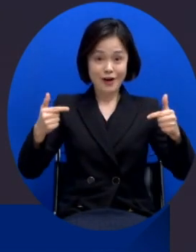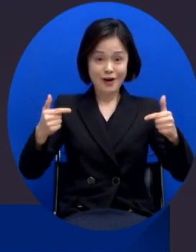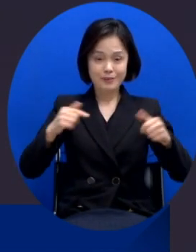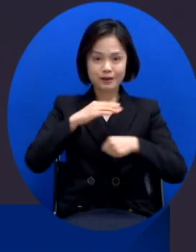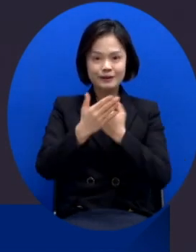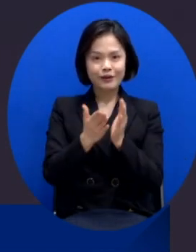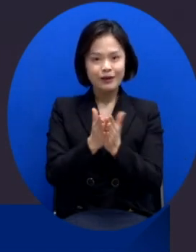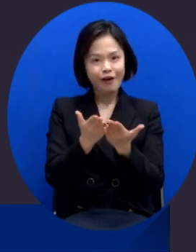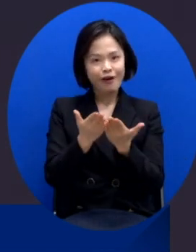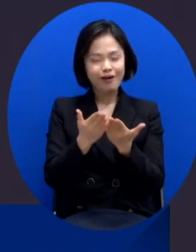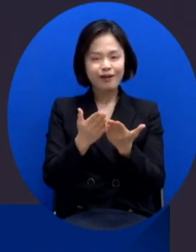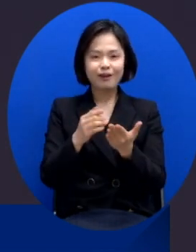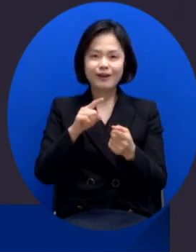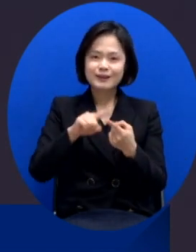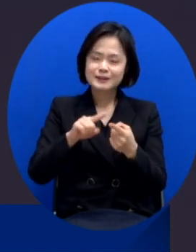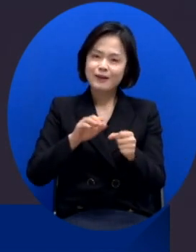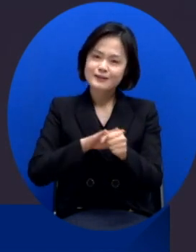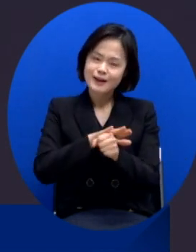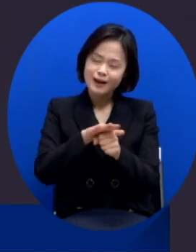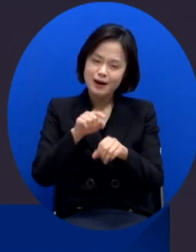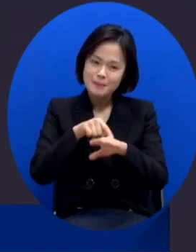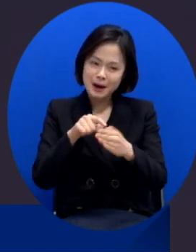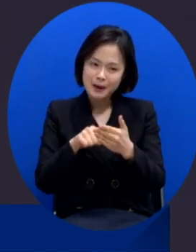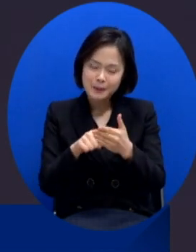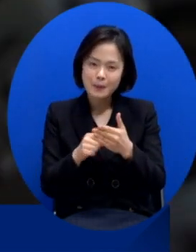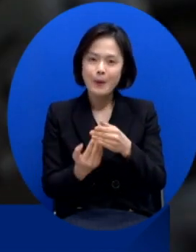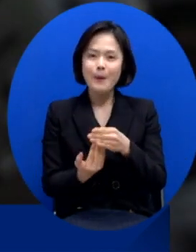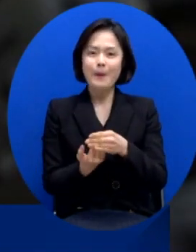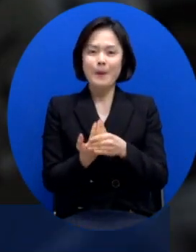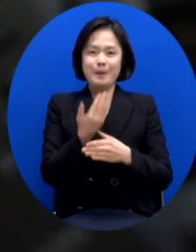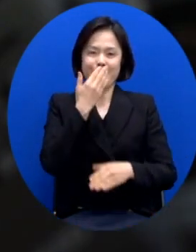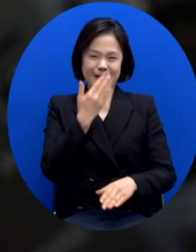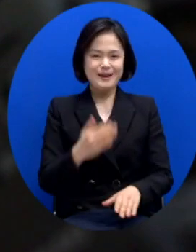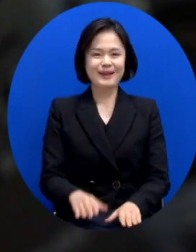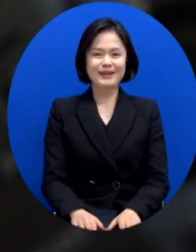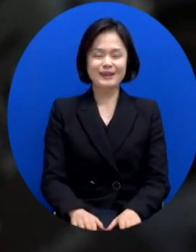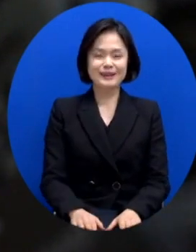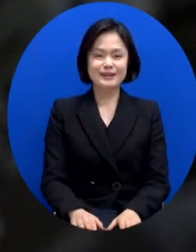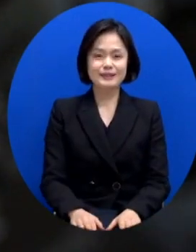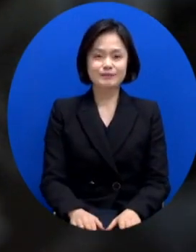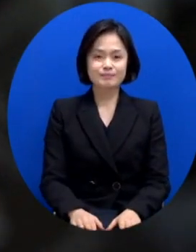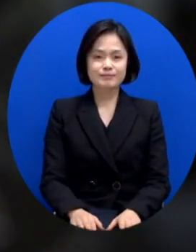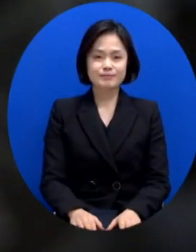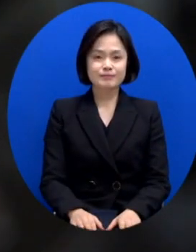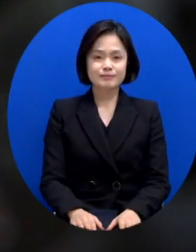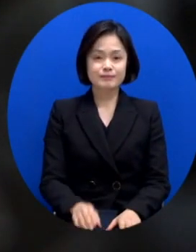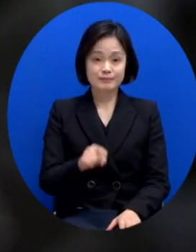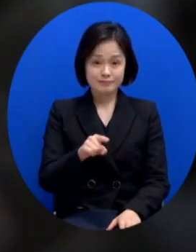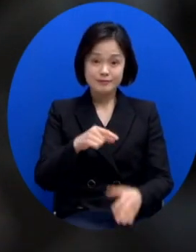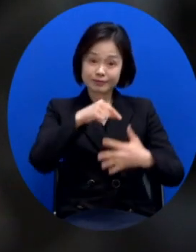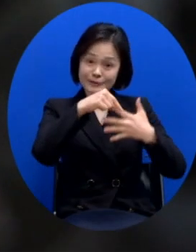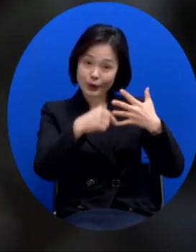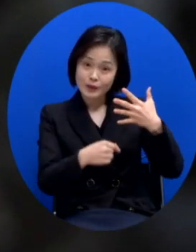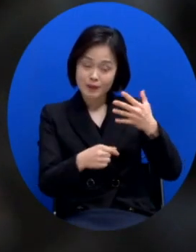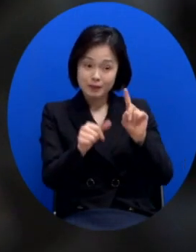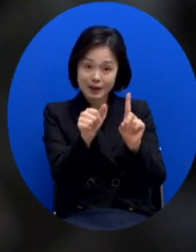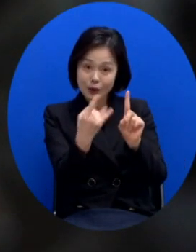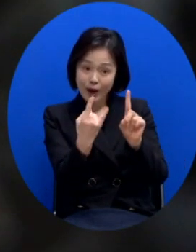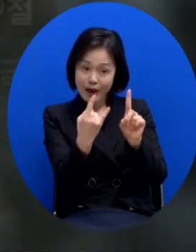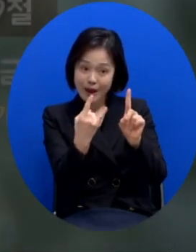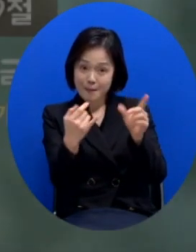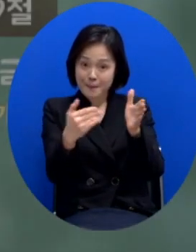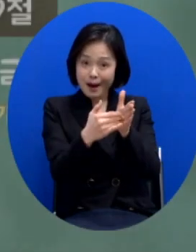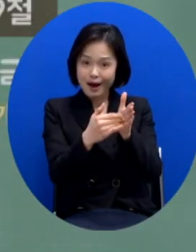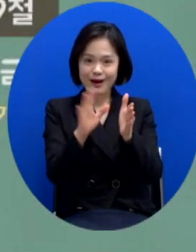애착이 생기고 범한 이 아마 보려고 노력을 할 거에요 상당 교 의 성경의 마스터는 이외 성 세미나 로만 그치지